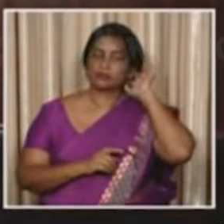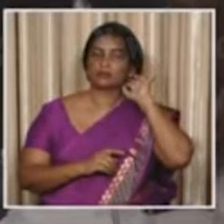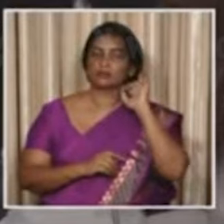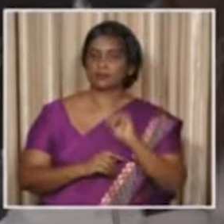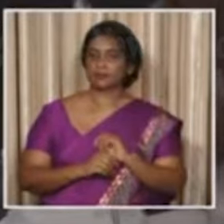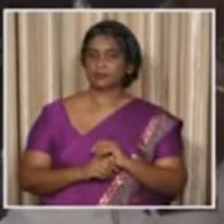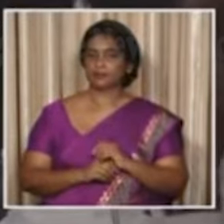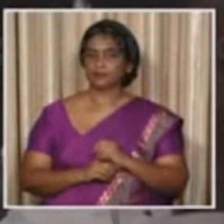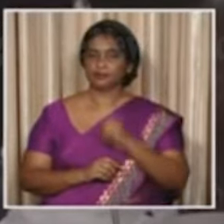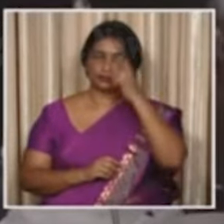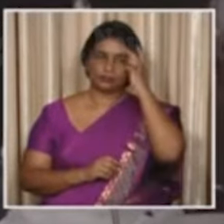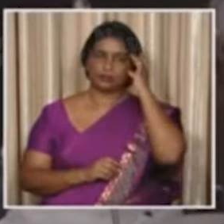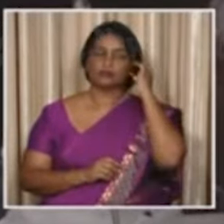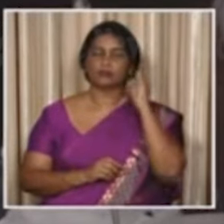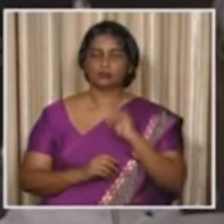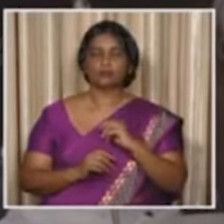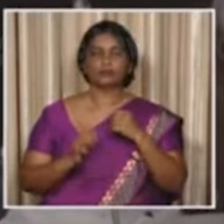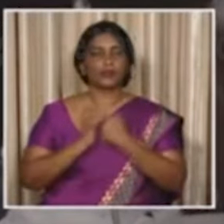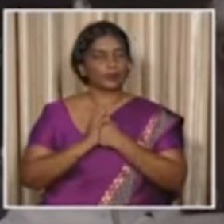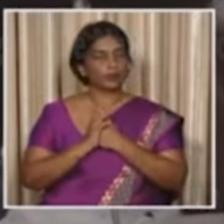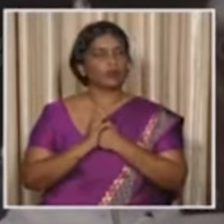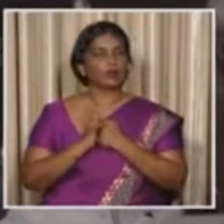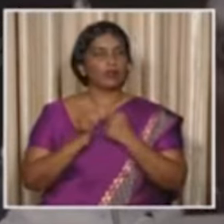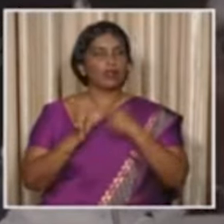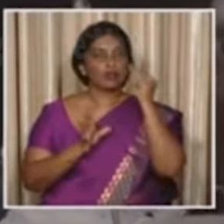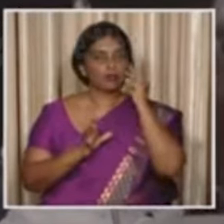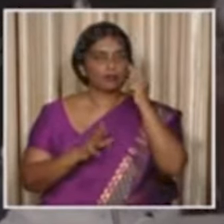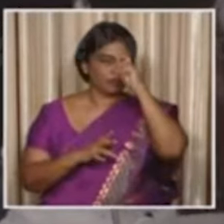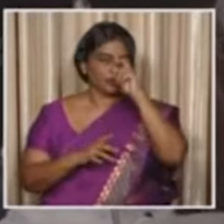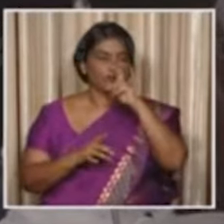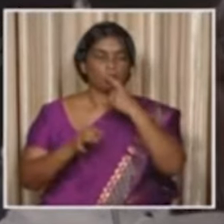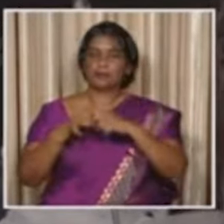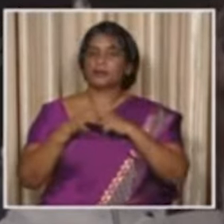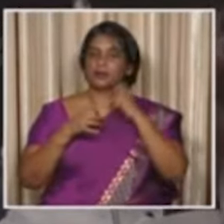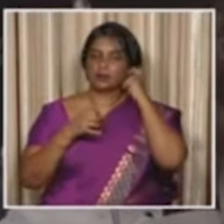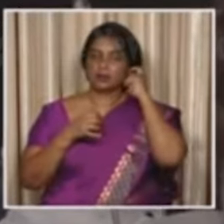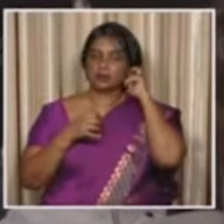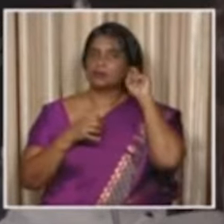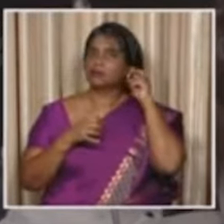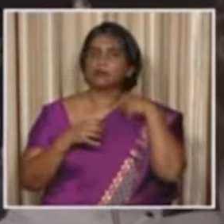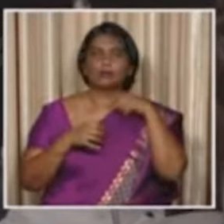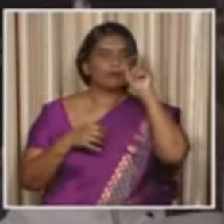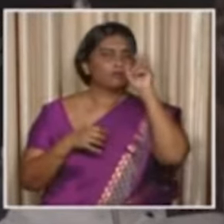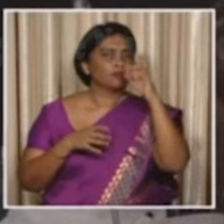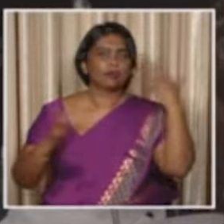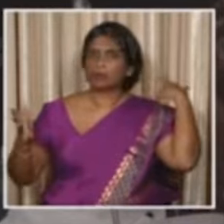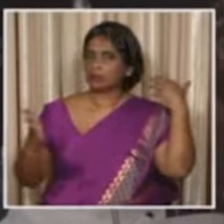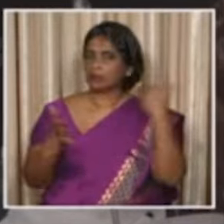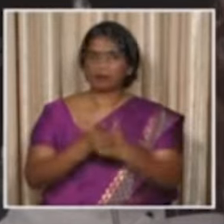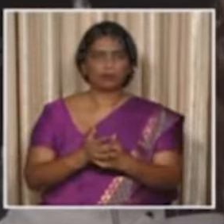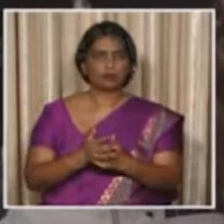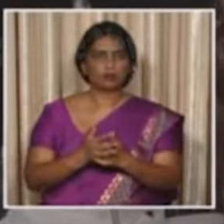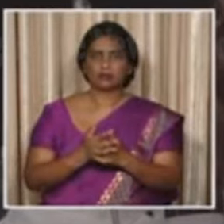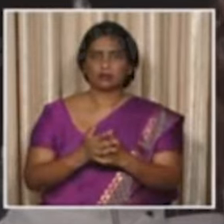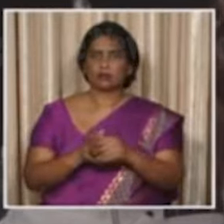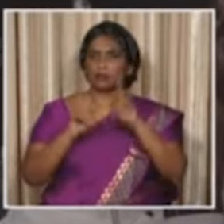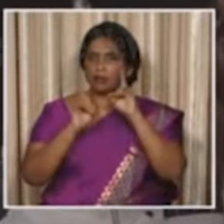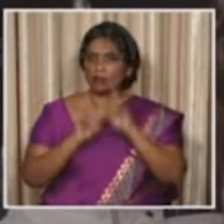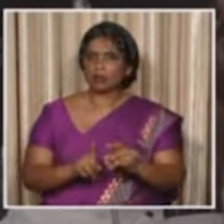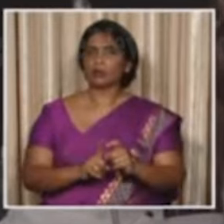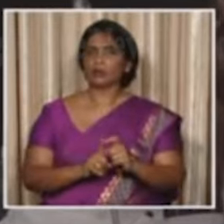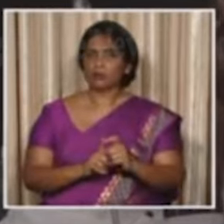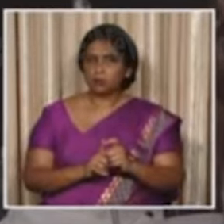නියෝජ්‍ය කතානායකතුමනි. ගරු අනුසාරණයක මැතිතුමත් මේ ප්‍රශ්නේ මතු කළා. මම නම් දැක්කේ නැහැ ඉතිහාසයේ කවදාකවත් යම් දරුණු